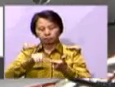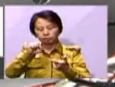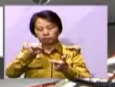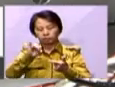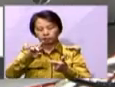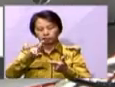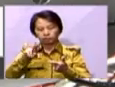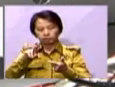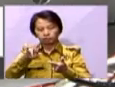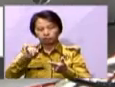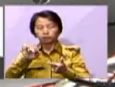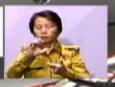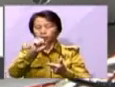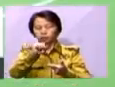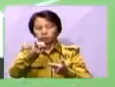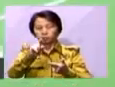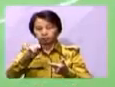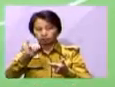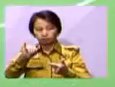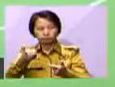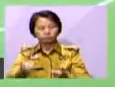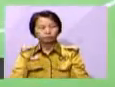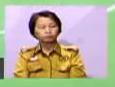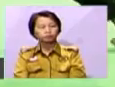Rahmah Muhammad Nasir.